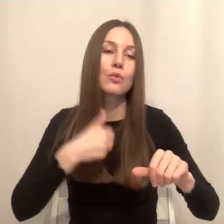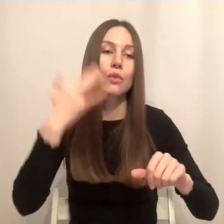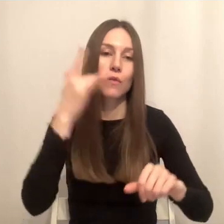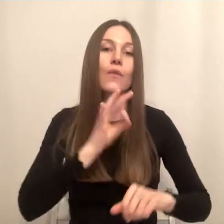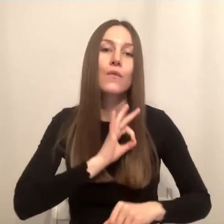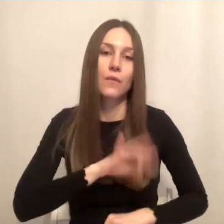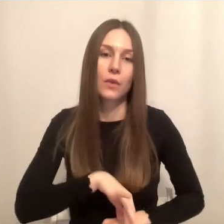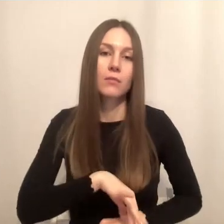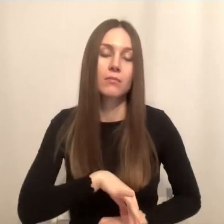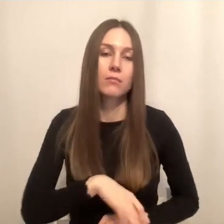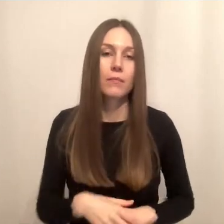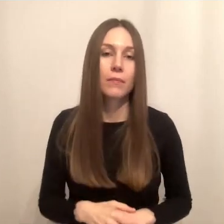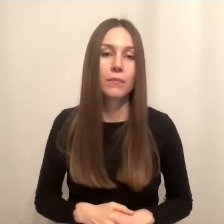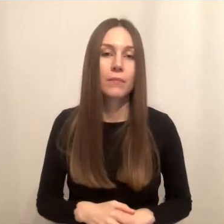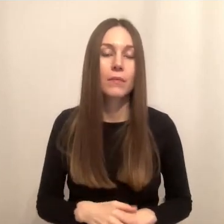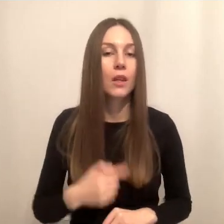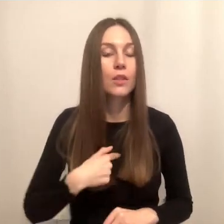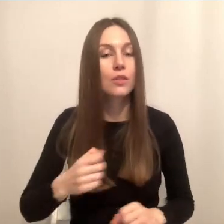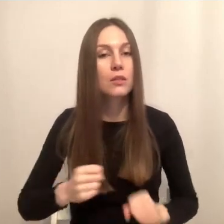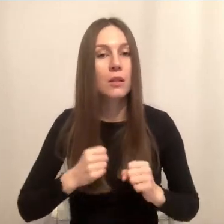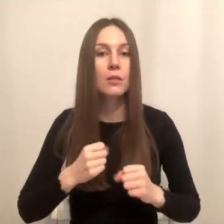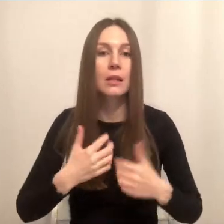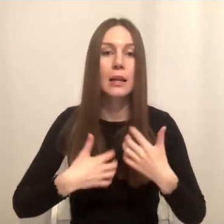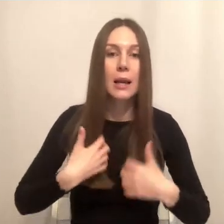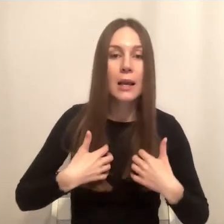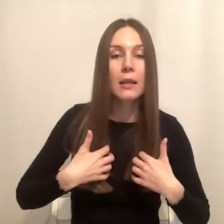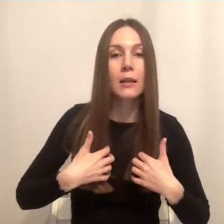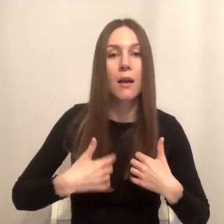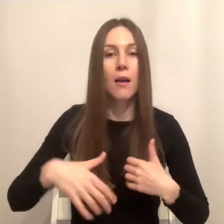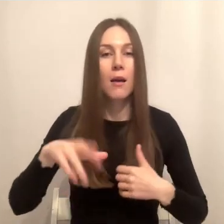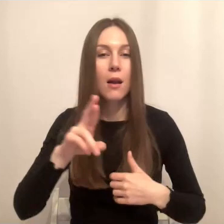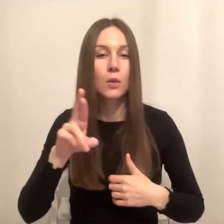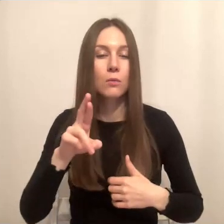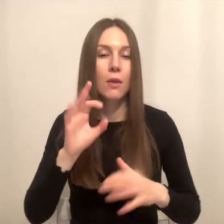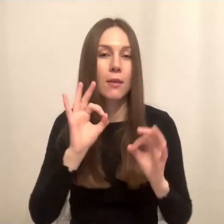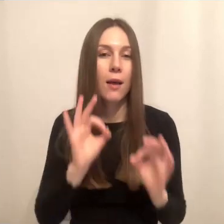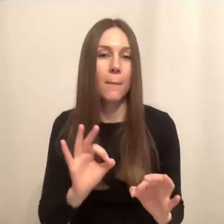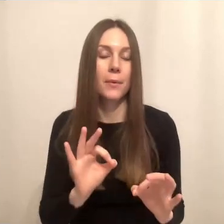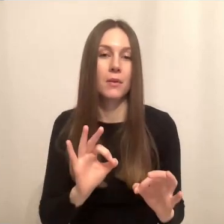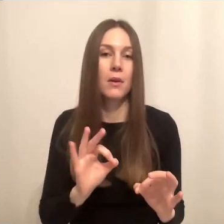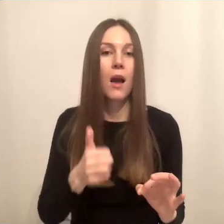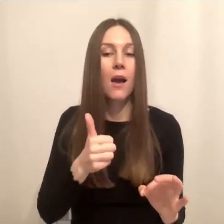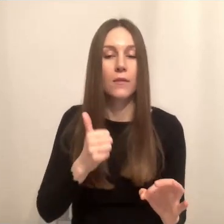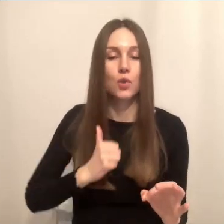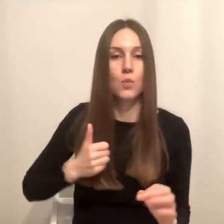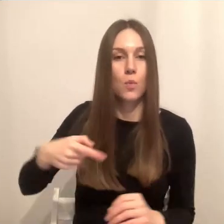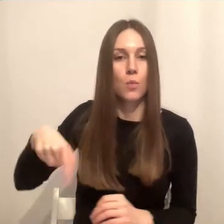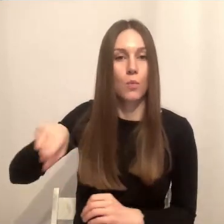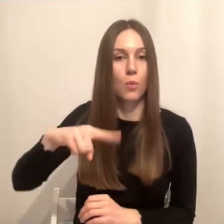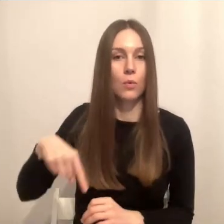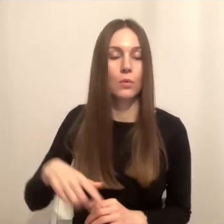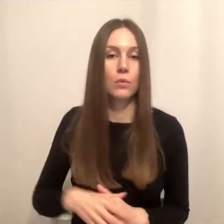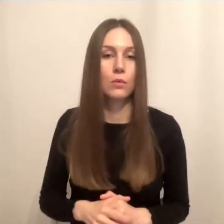Trakų rajone. Visada siekiu greito ir efektyvaus rezultato gyventojų labui. Tai